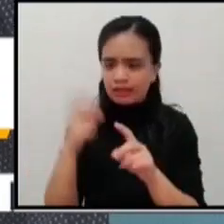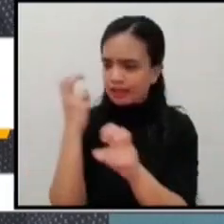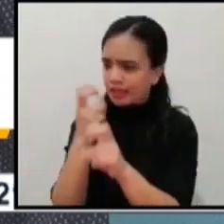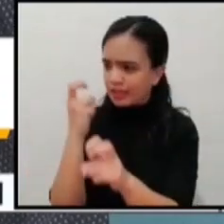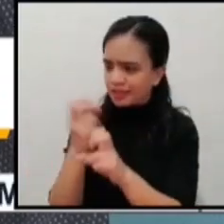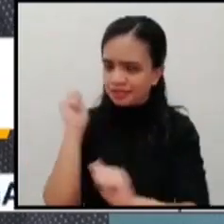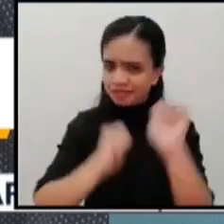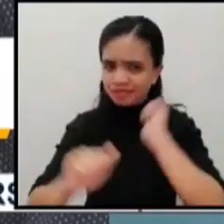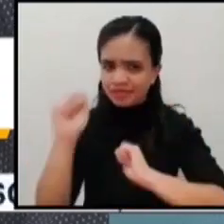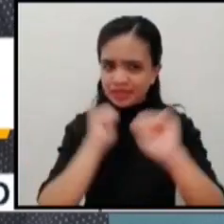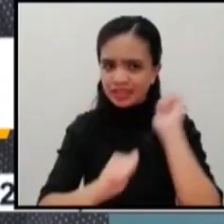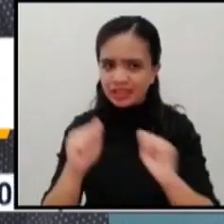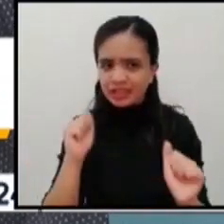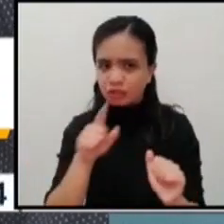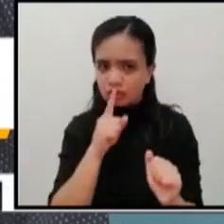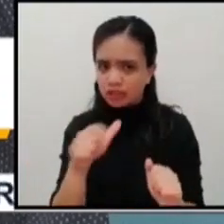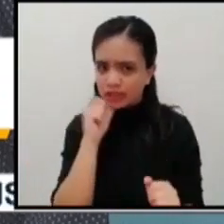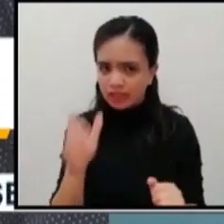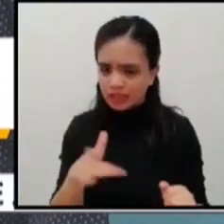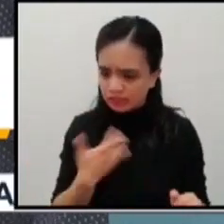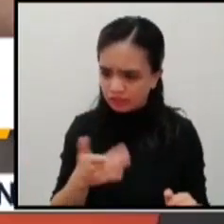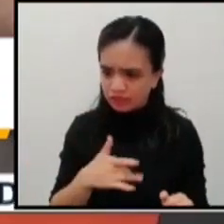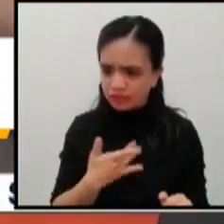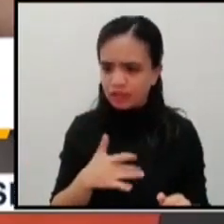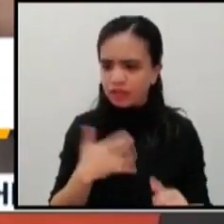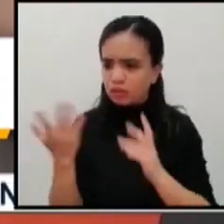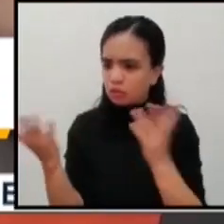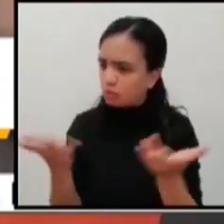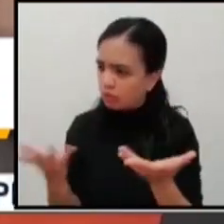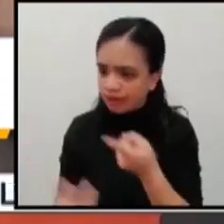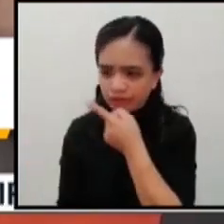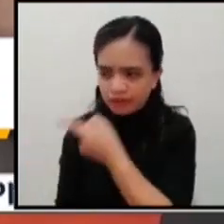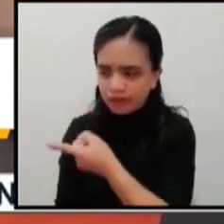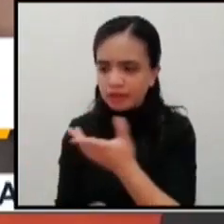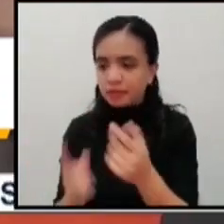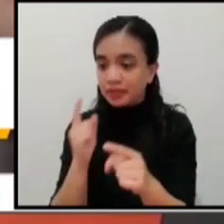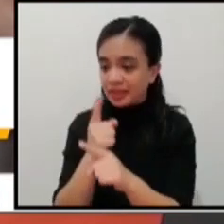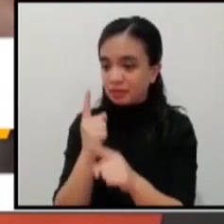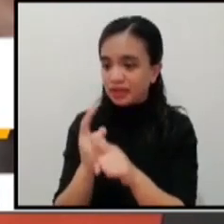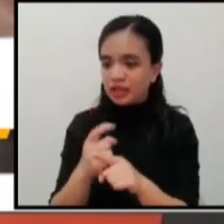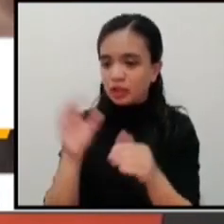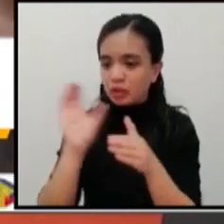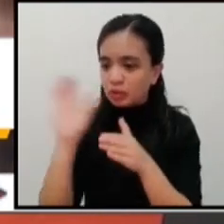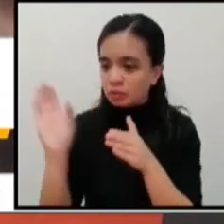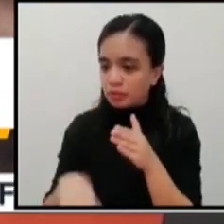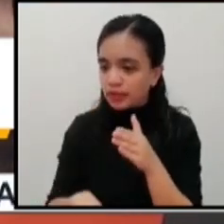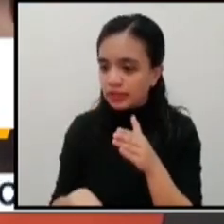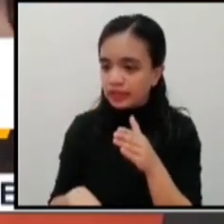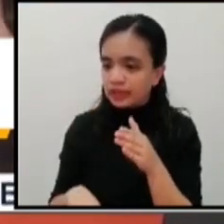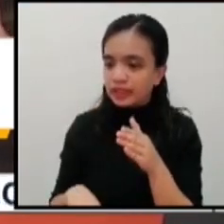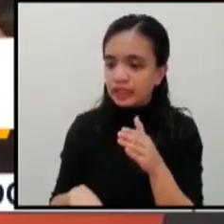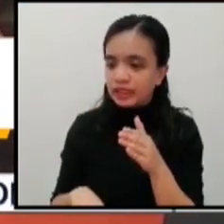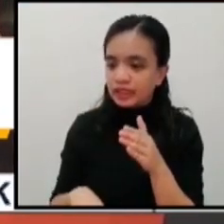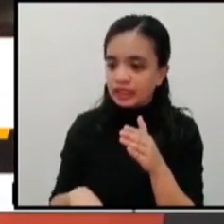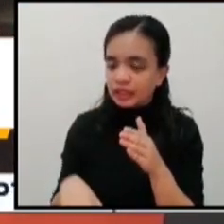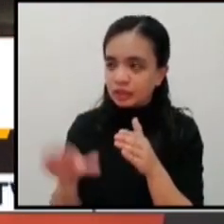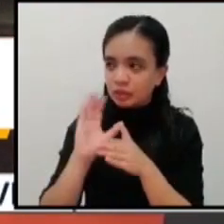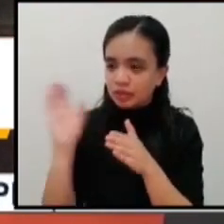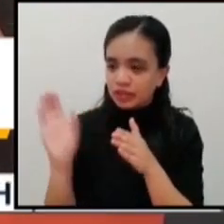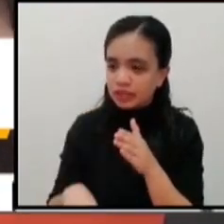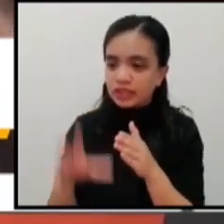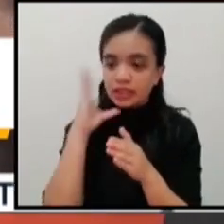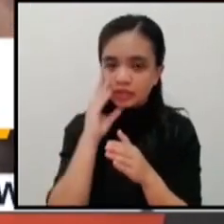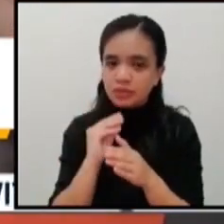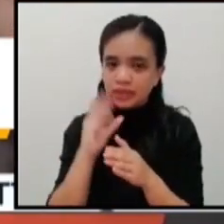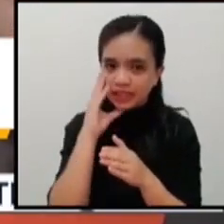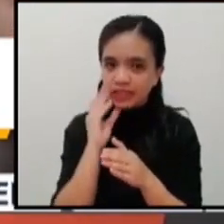talaga nararamdaman yung actual kung nasan ka. Diba? The whole experience talagang nasa imagination mo. Share mo naman sa amin yung experience